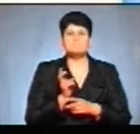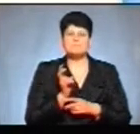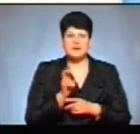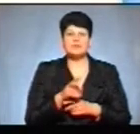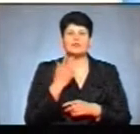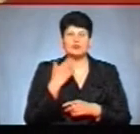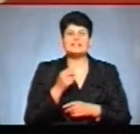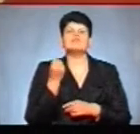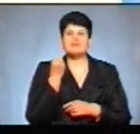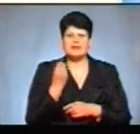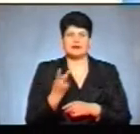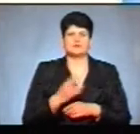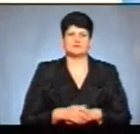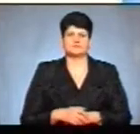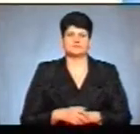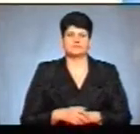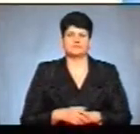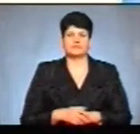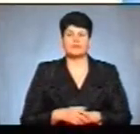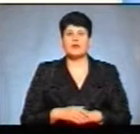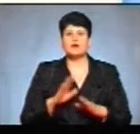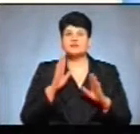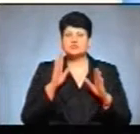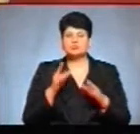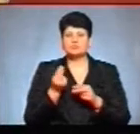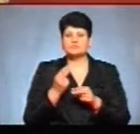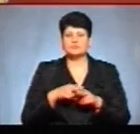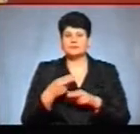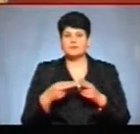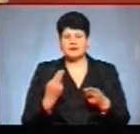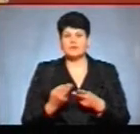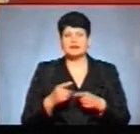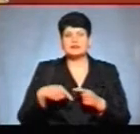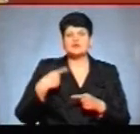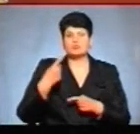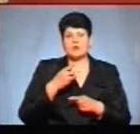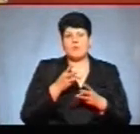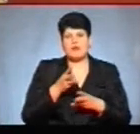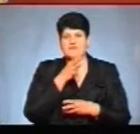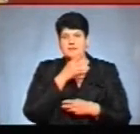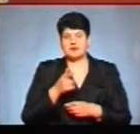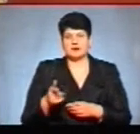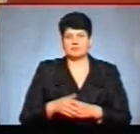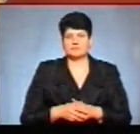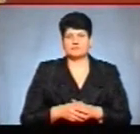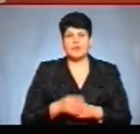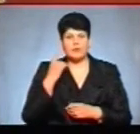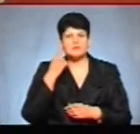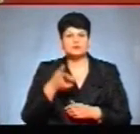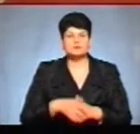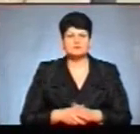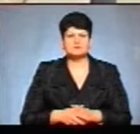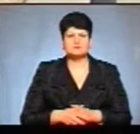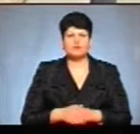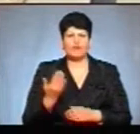коли? 12-го числа. Чи діятиме монетизація субсидій у наступному опалювальному періоді? А як ви гадаєте?